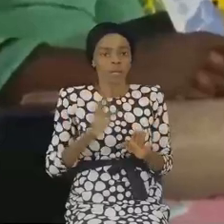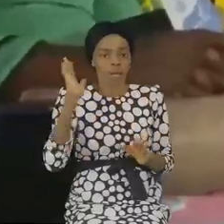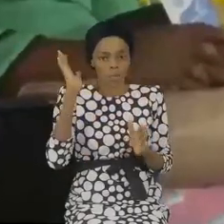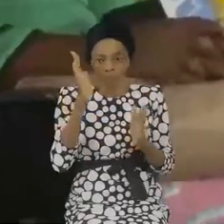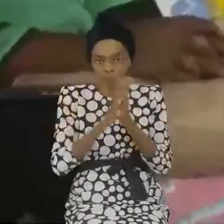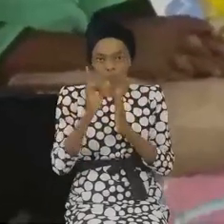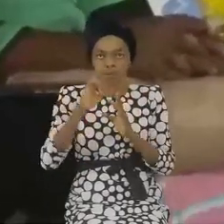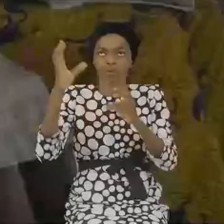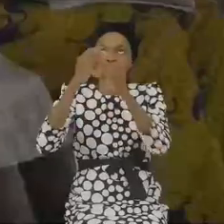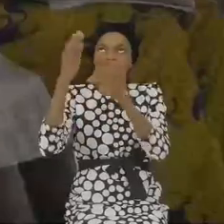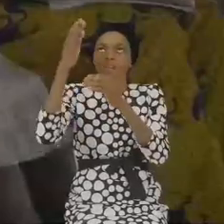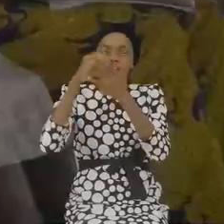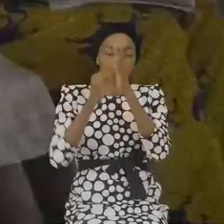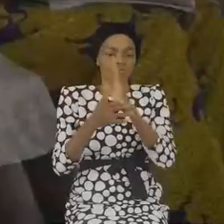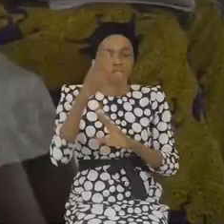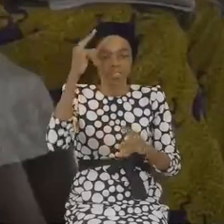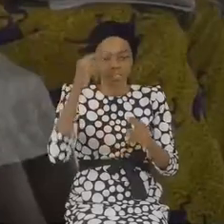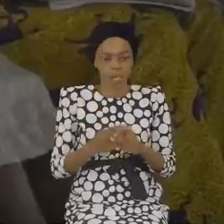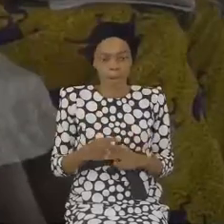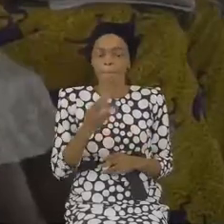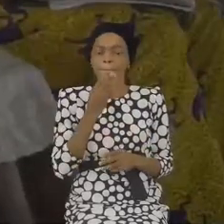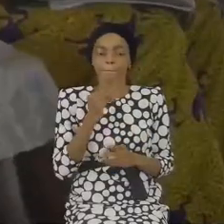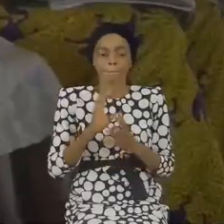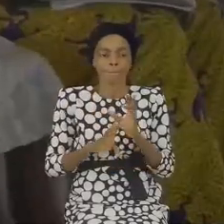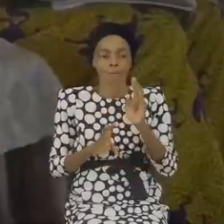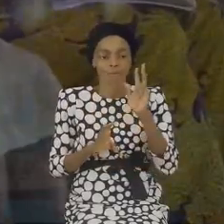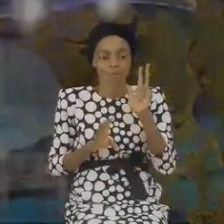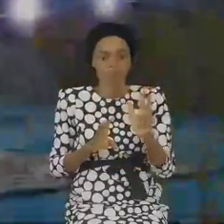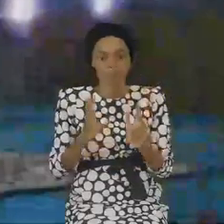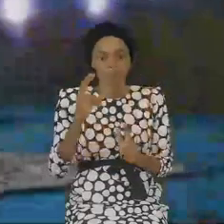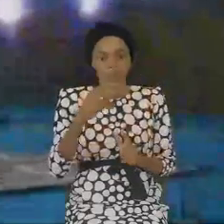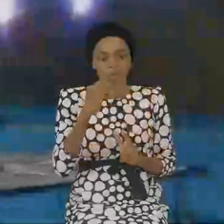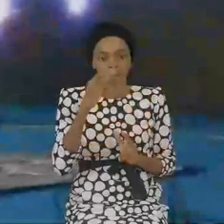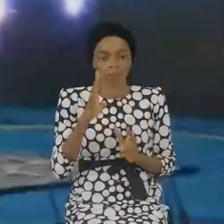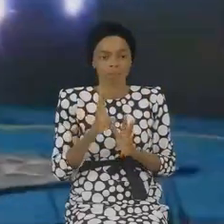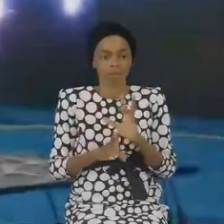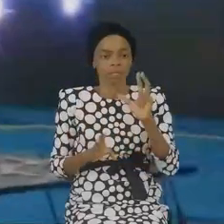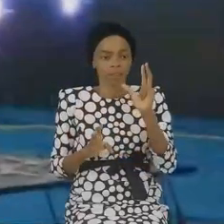nom de Jésus. Hébreux chapitre 3, verset 12.